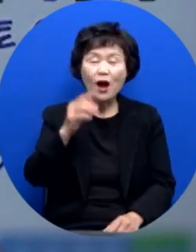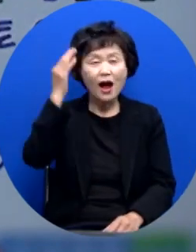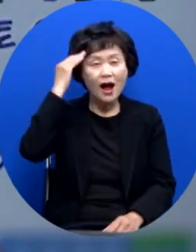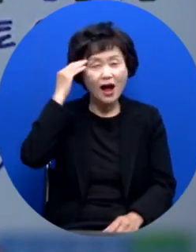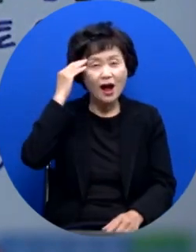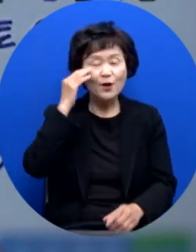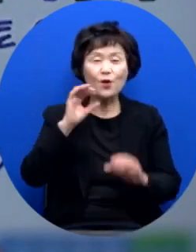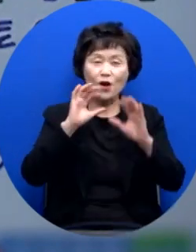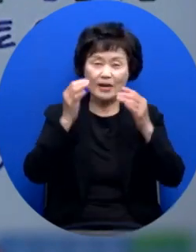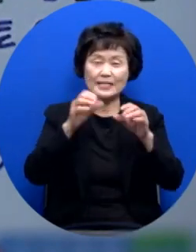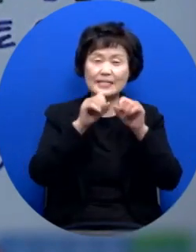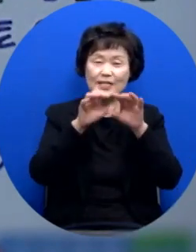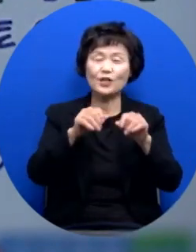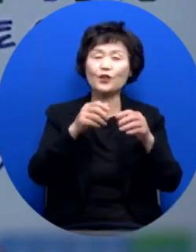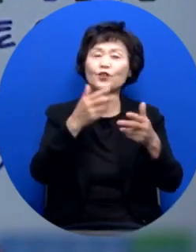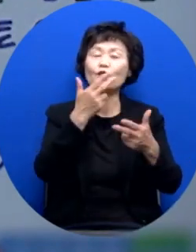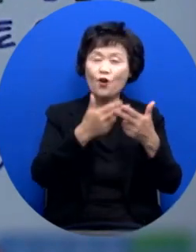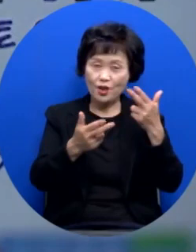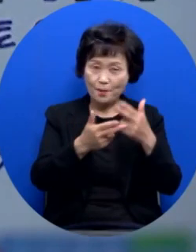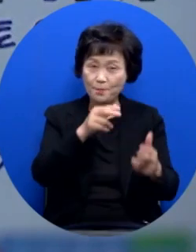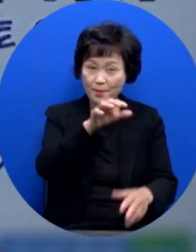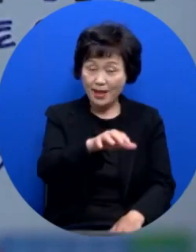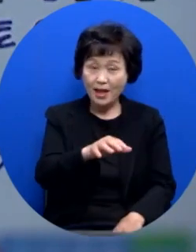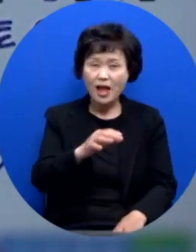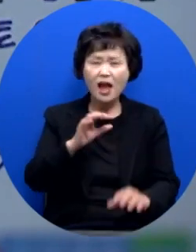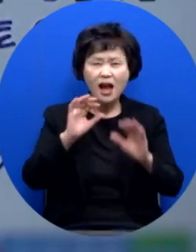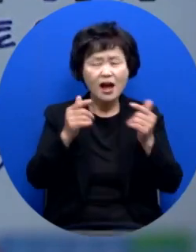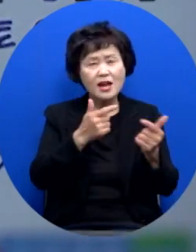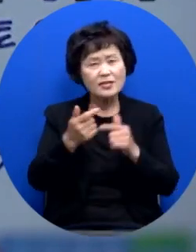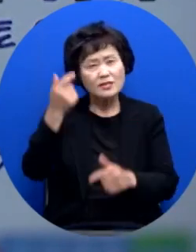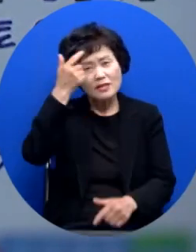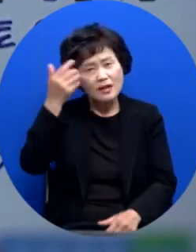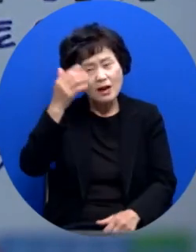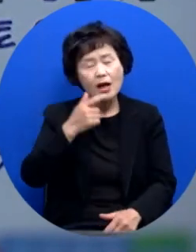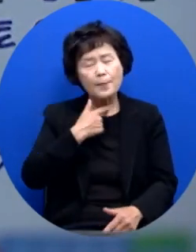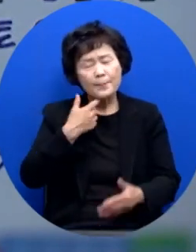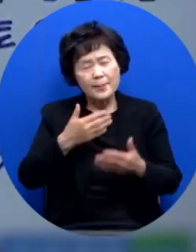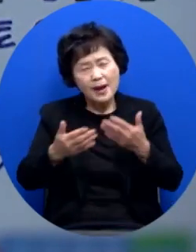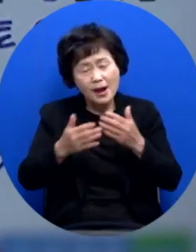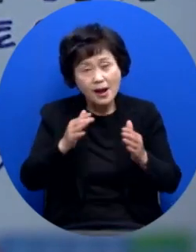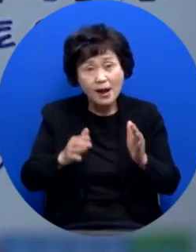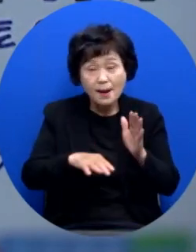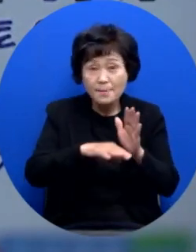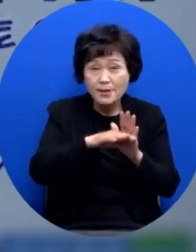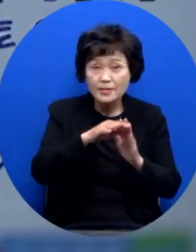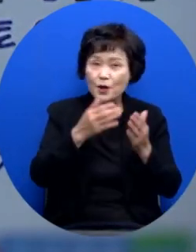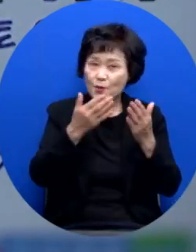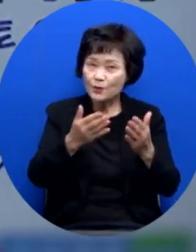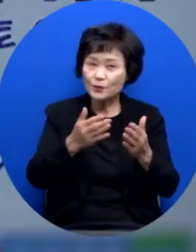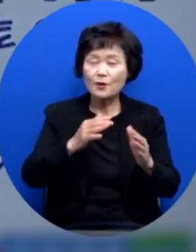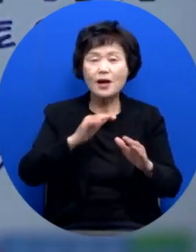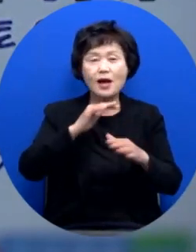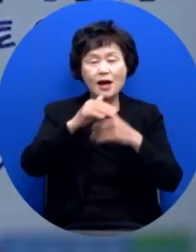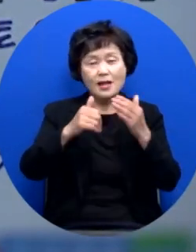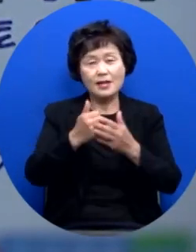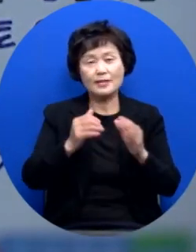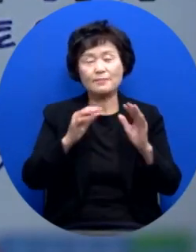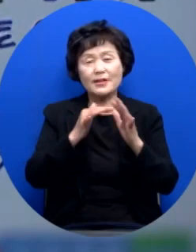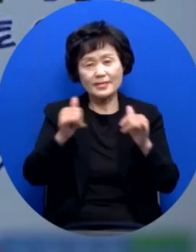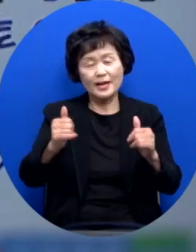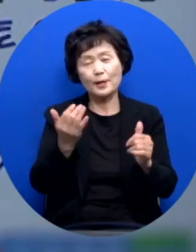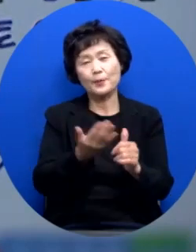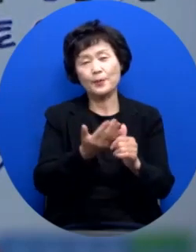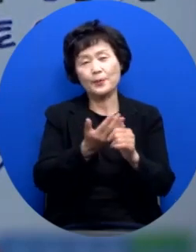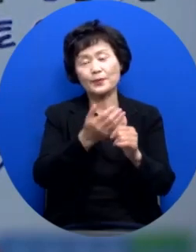협회인데요. 시대시대마다 어린이들의 영적 갈급함을 채우며 하나님의 자녀들을 길러냈습니다. 코로나로 한국교회 대부분의